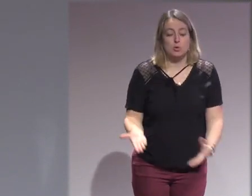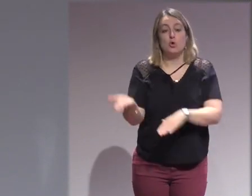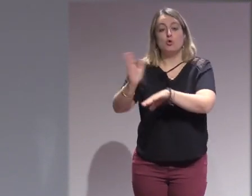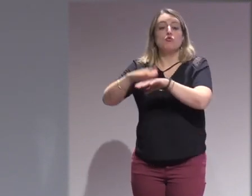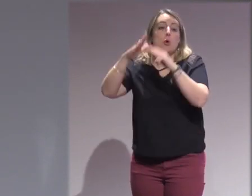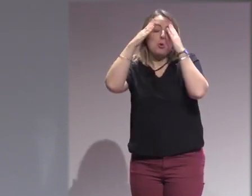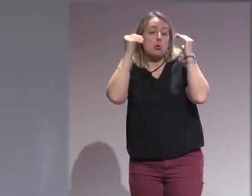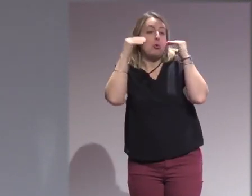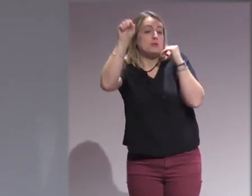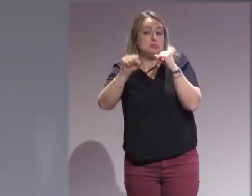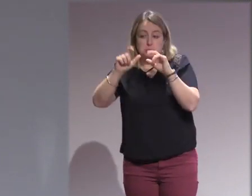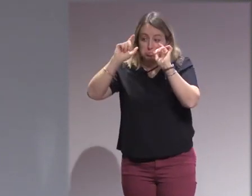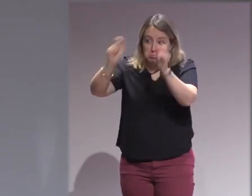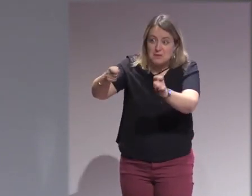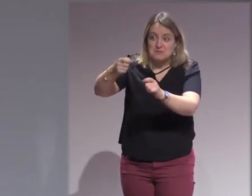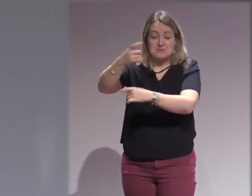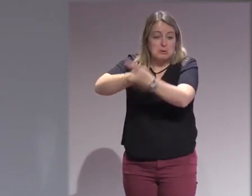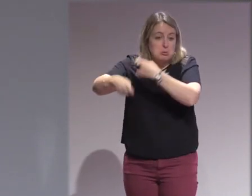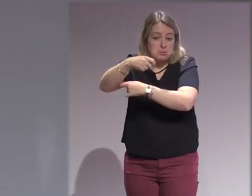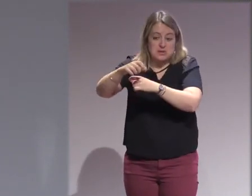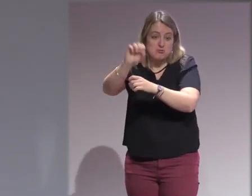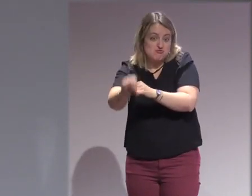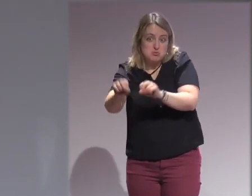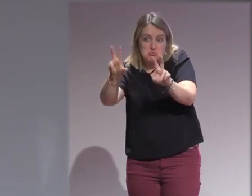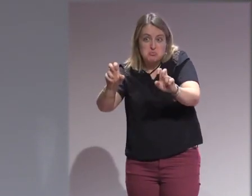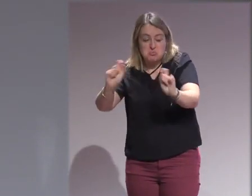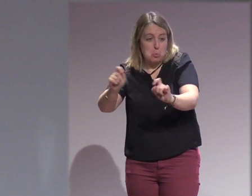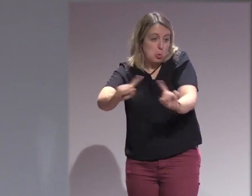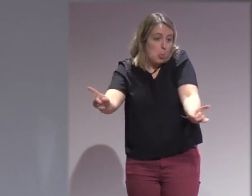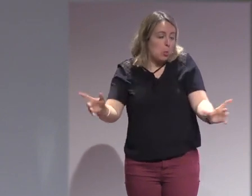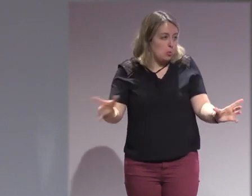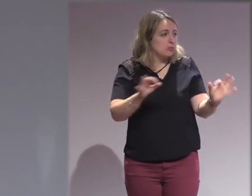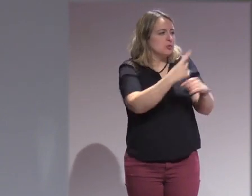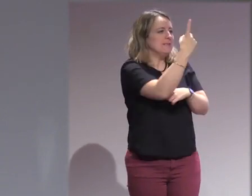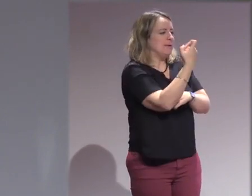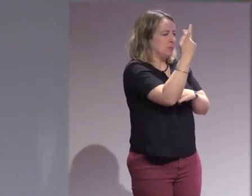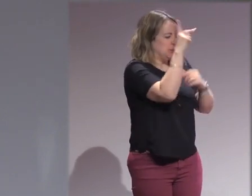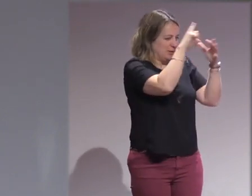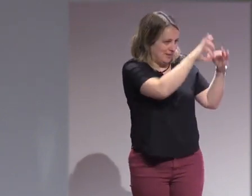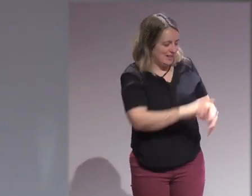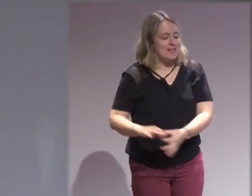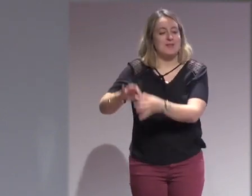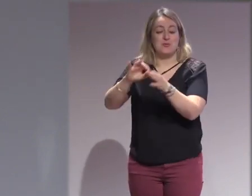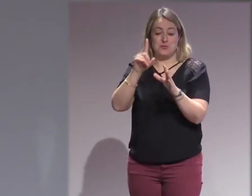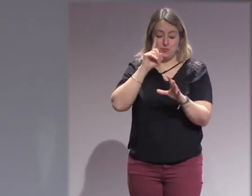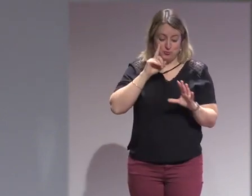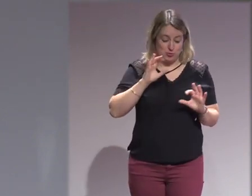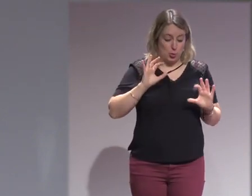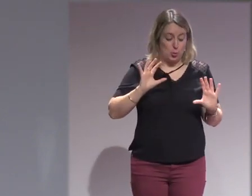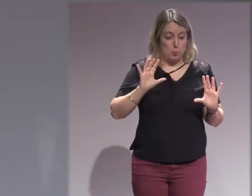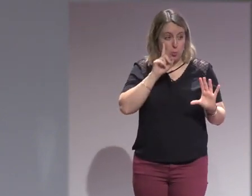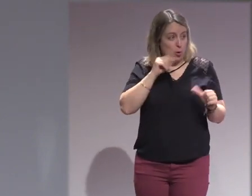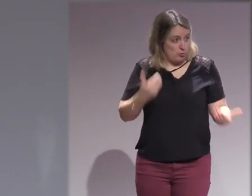au sens économique. Et donc là, on en vient à votre question. L'enjeu, c'est qu'est-ce qui fait qu'aujourd'hui encore, des enfants partent de Corée du